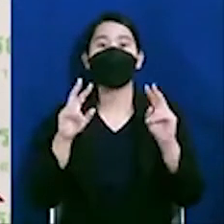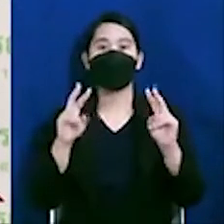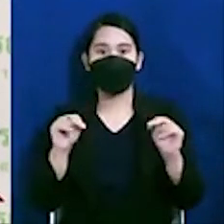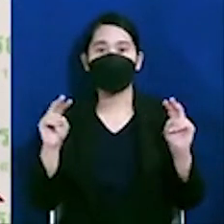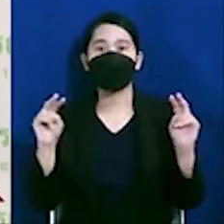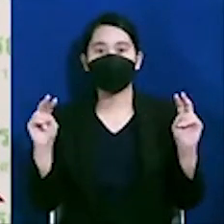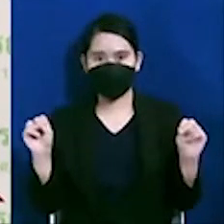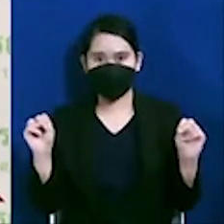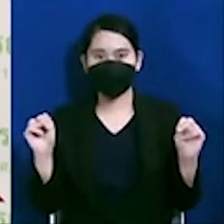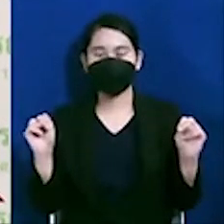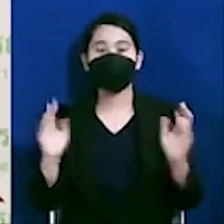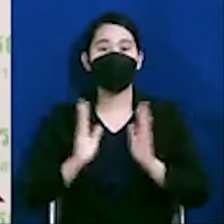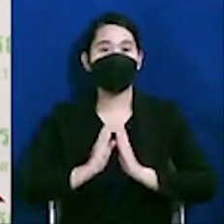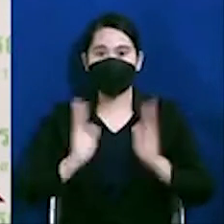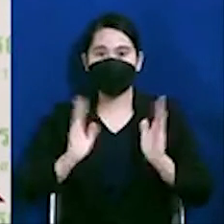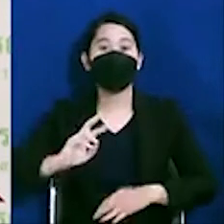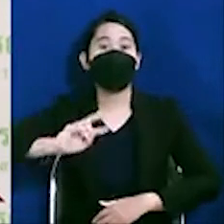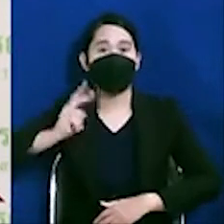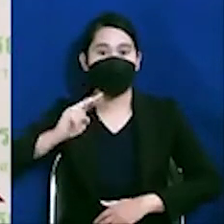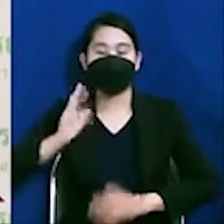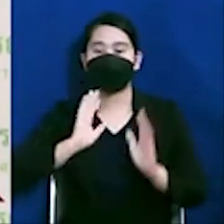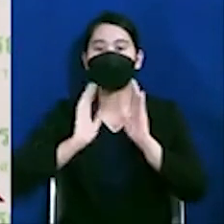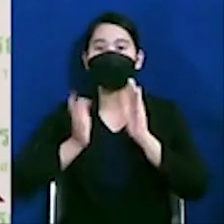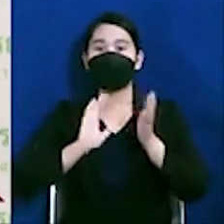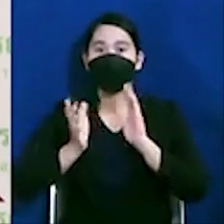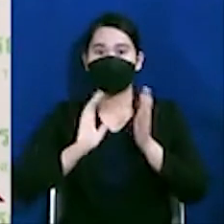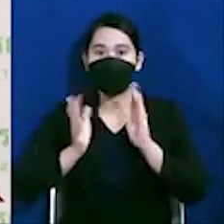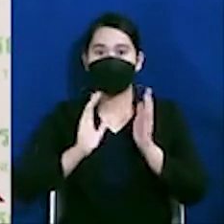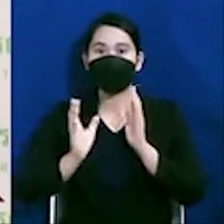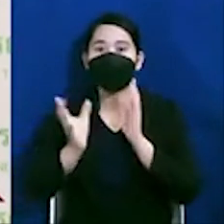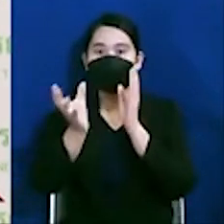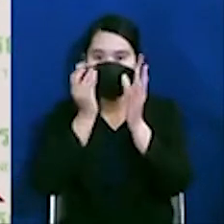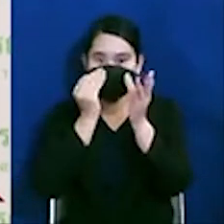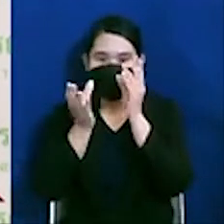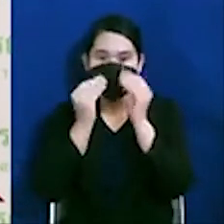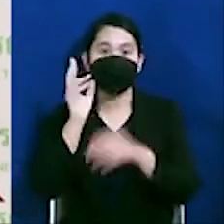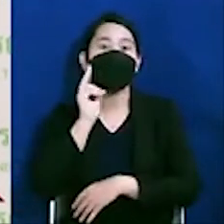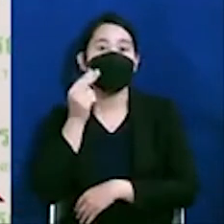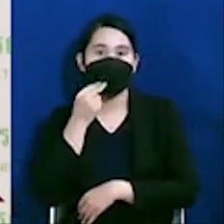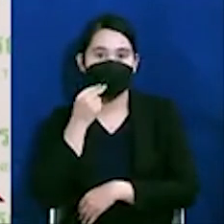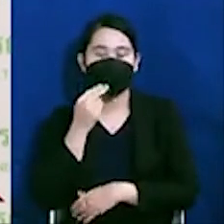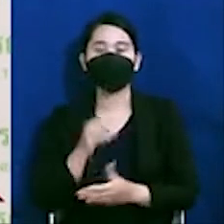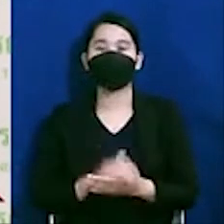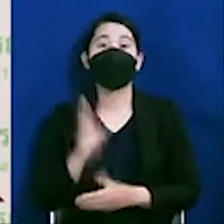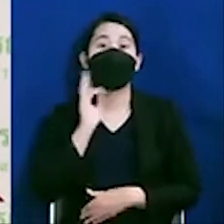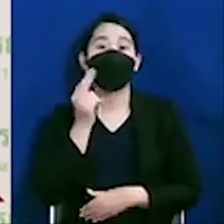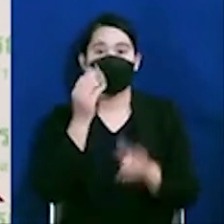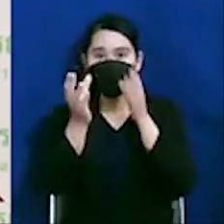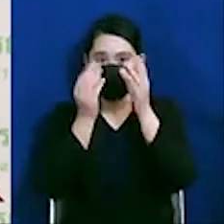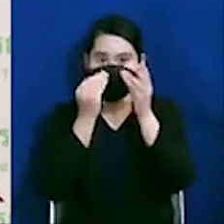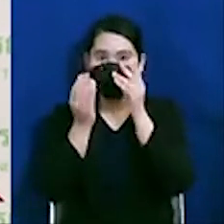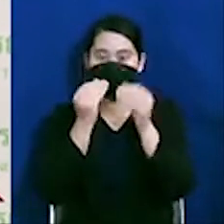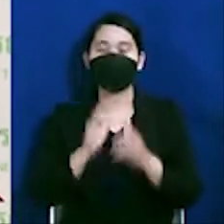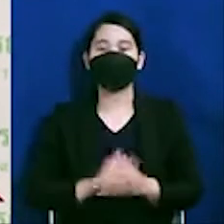จากจังหวัดนนทบุรีสำหรับการสื่อสารผู้อะมีปัญหาที่การนะครับบกพร่องทางการได้ยิน